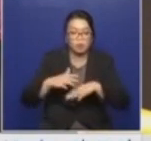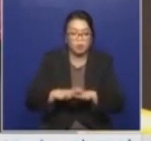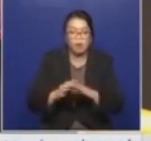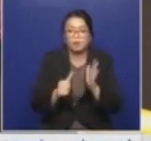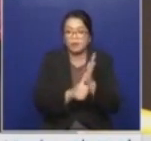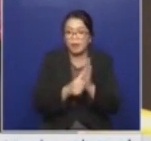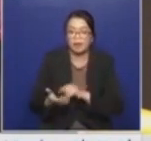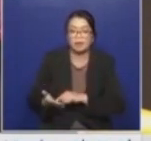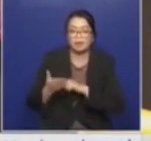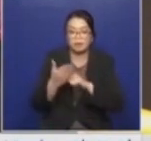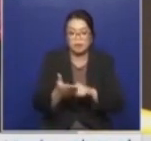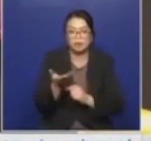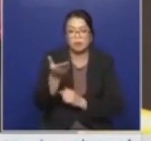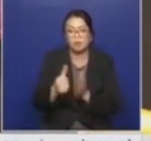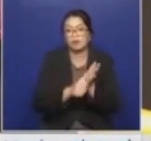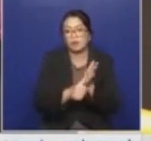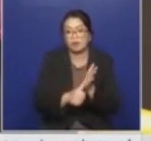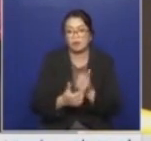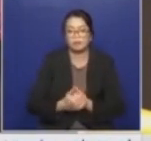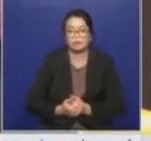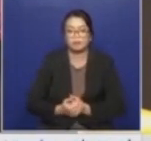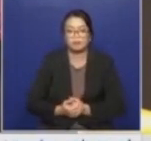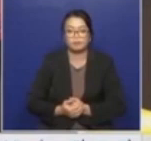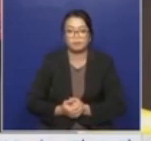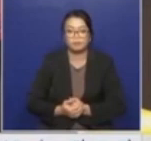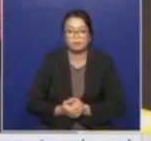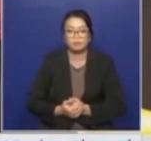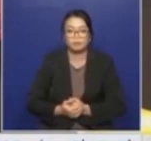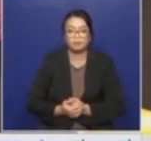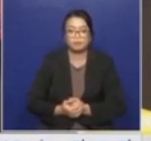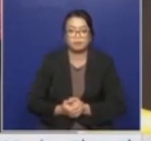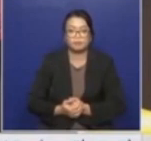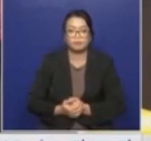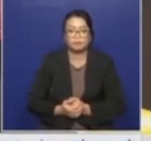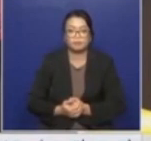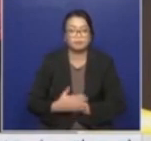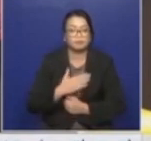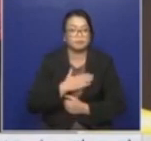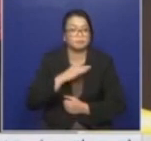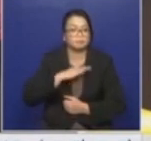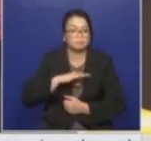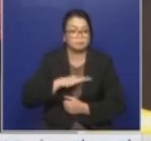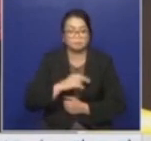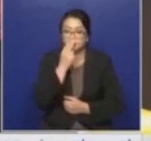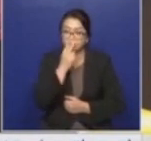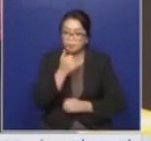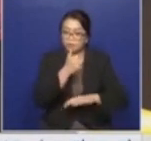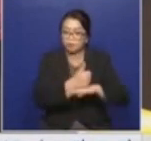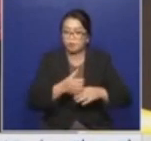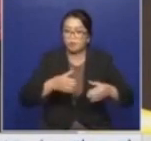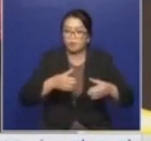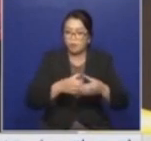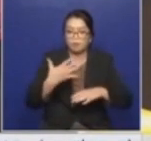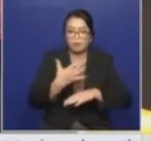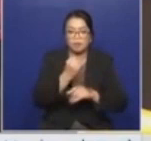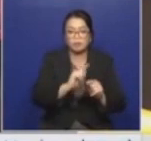มาชิกสภาผู้แทนราษฎรสมาชิกวุฒิสภาอย่างเต็มภาคภูมิครับท่านประธานผมเห็นว่